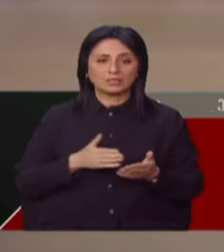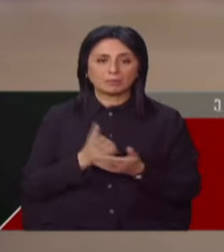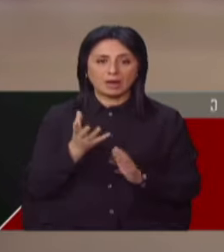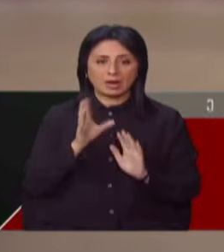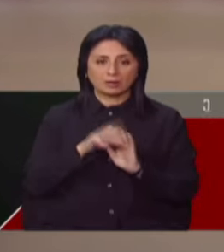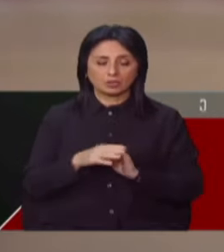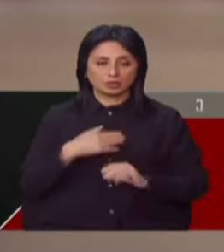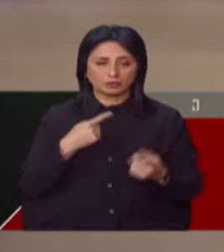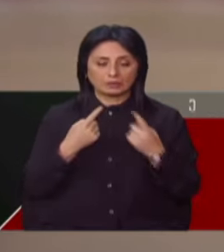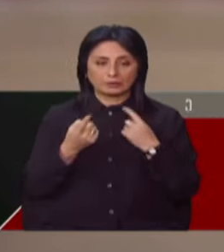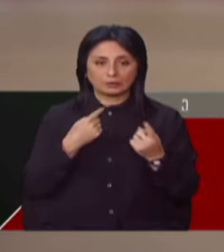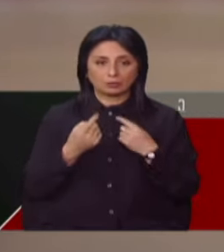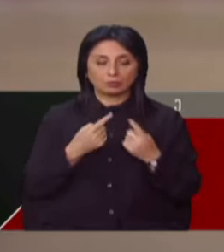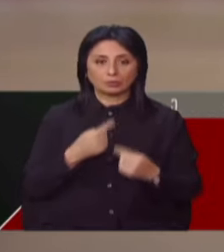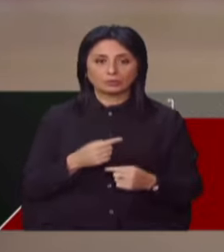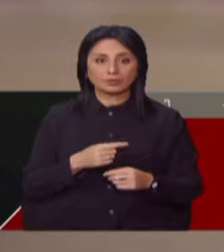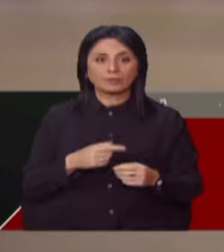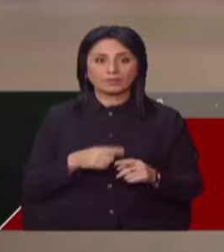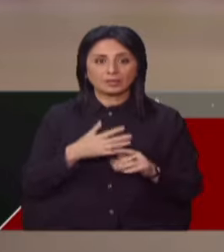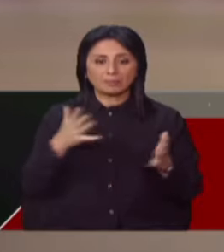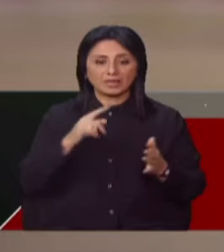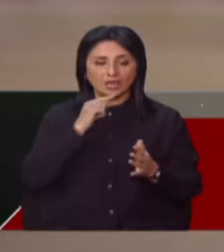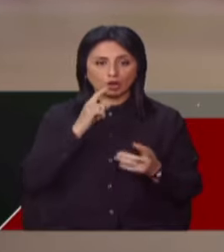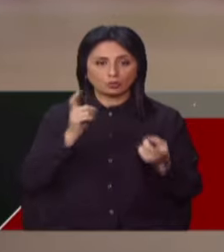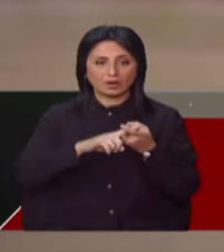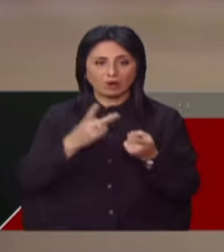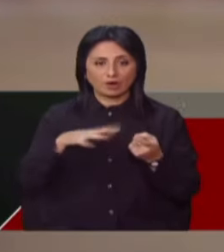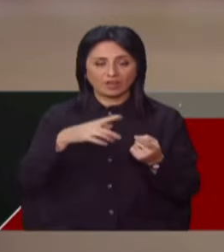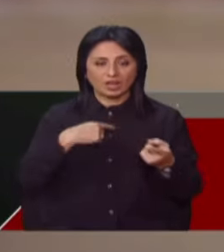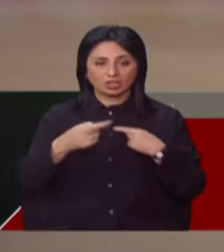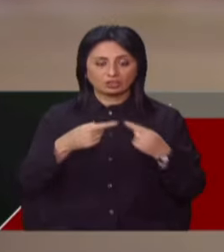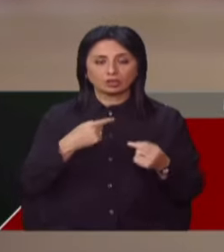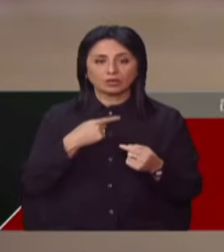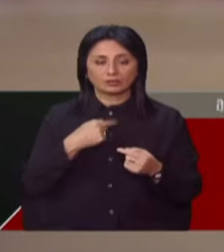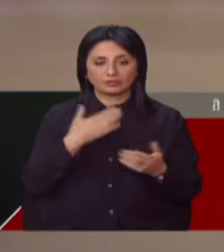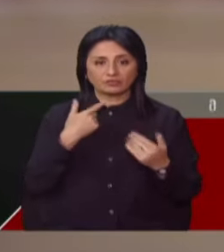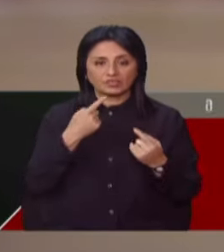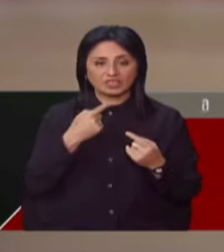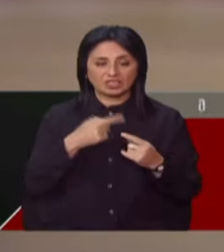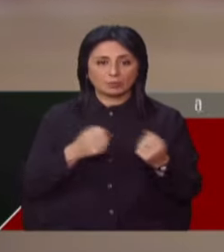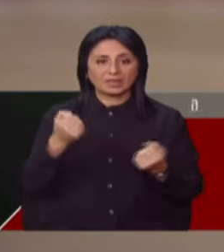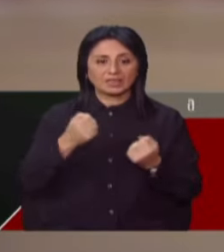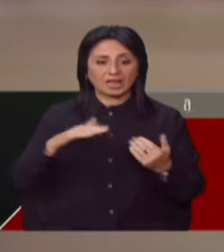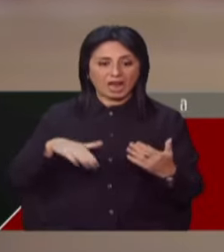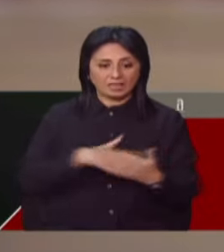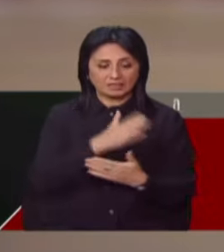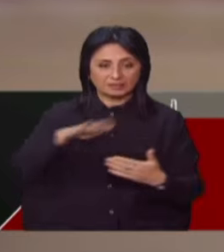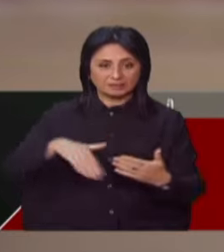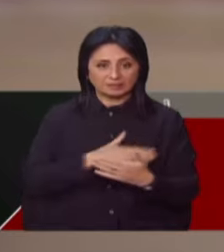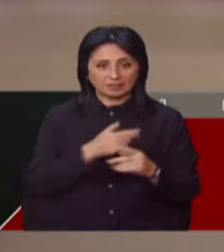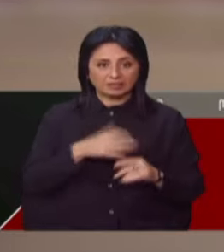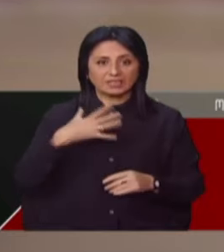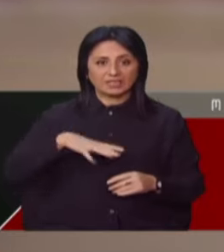ფარგლებშიც ჩვენ საუბრობთ მეტ ეკონომიკურ კავშირზე ორ ქვეყანას შორის. ჩვენ ვისაუბრეთ სატრანზიტო პოტენციალის მეტად